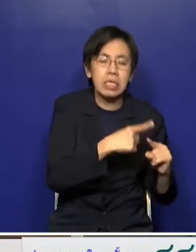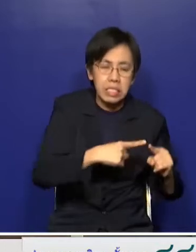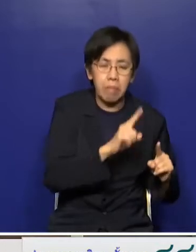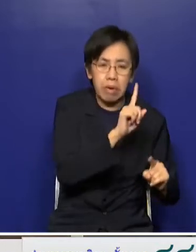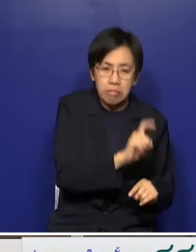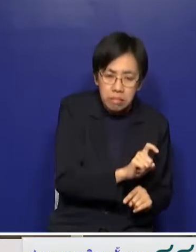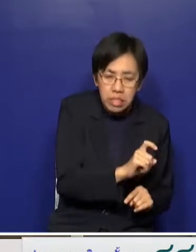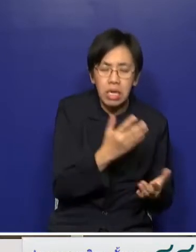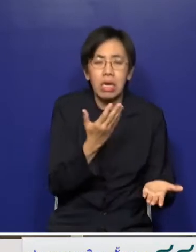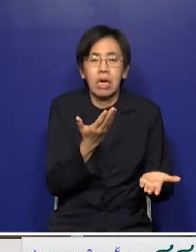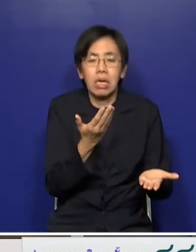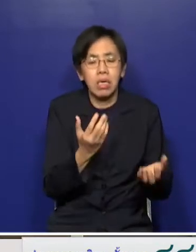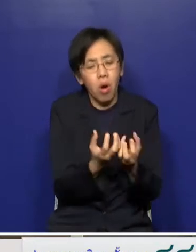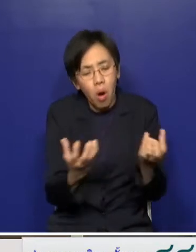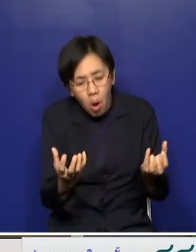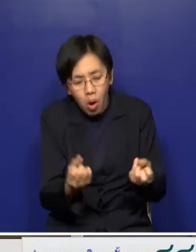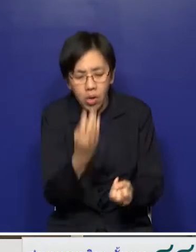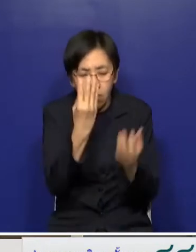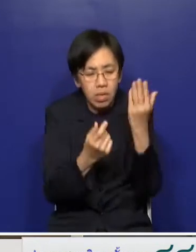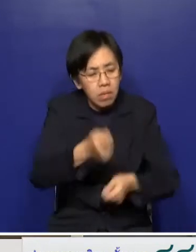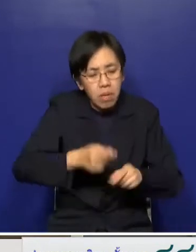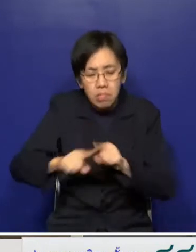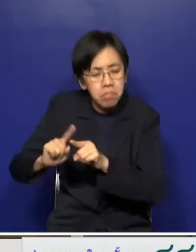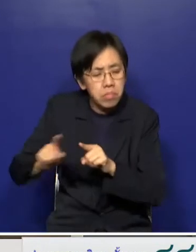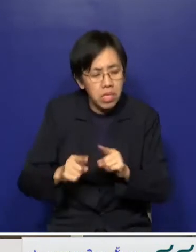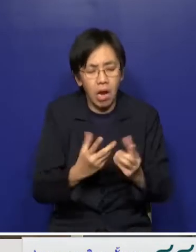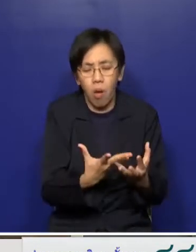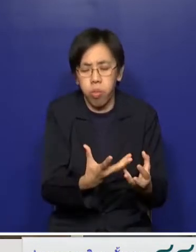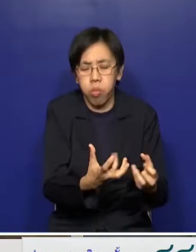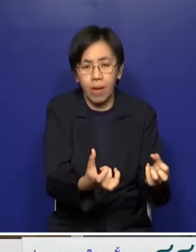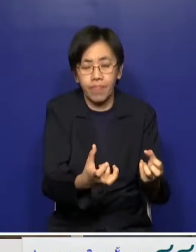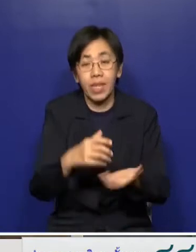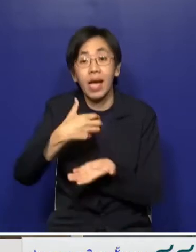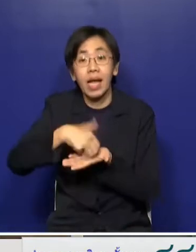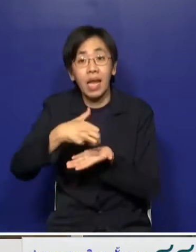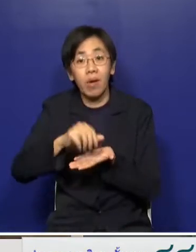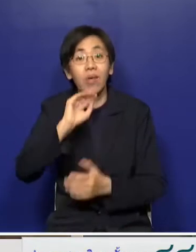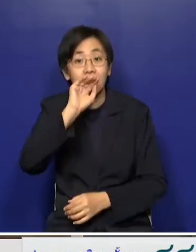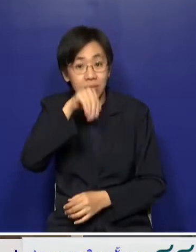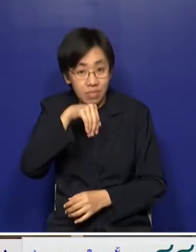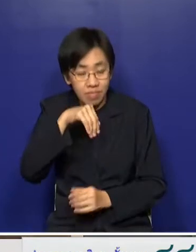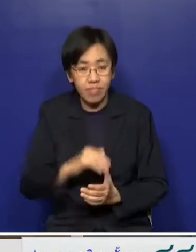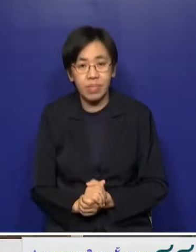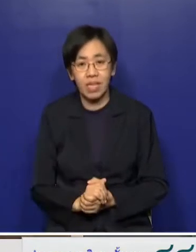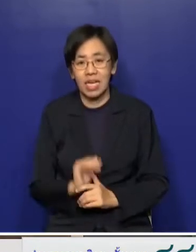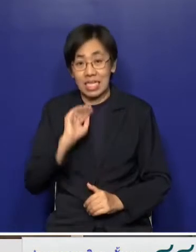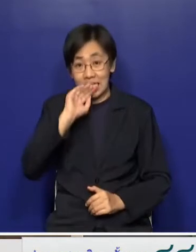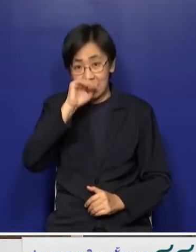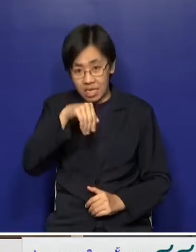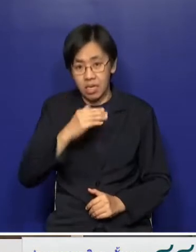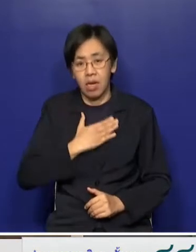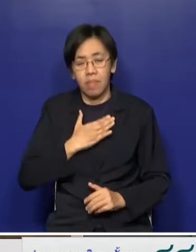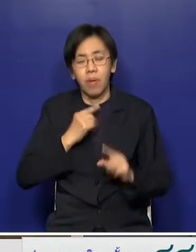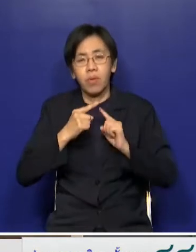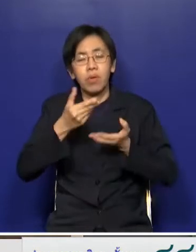ทำลายสิ่งต่างๆนะครับเรื่องมันเป็นอย่างนี้ครับท่านประธานเรื่องช้างเนี่ยจริงๆเป็นเรื่องที่ผมหาลือใน